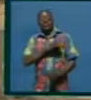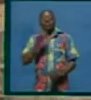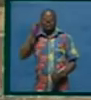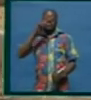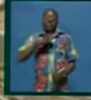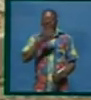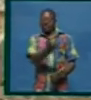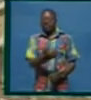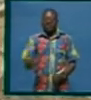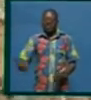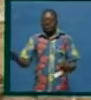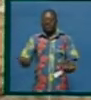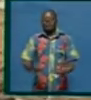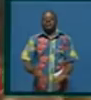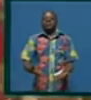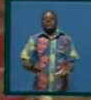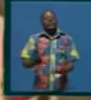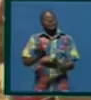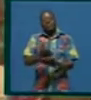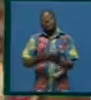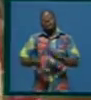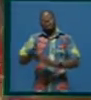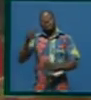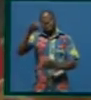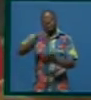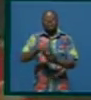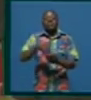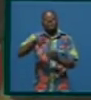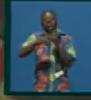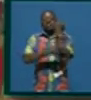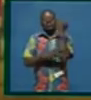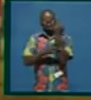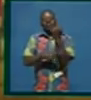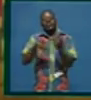ici à Gagara et partant dans les provinces de Loudalan et du Soum.